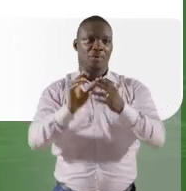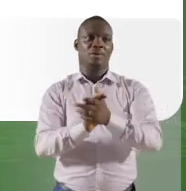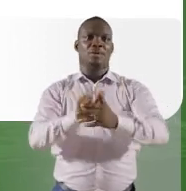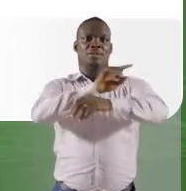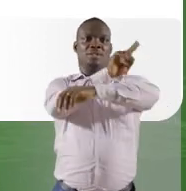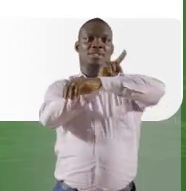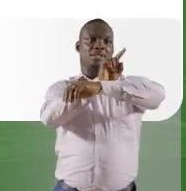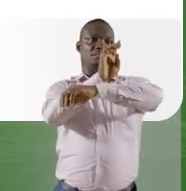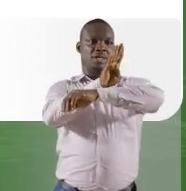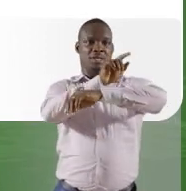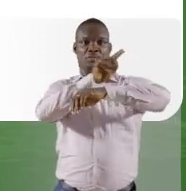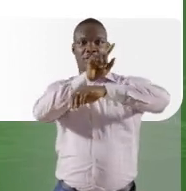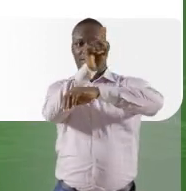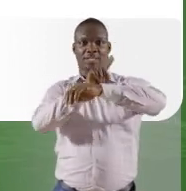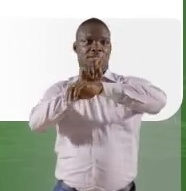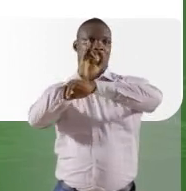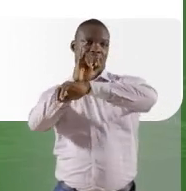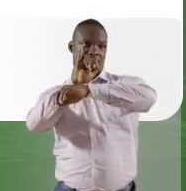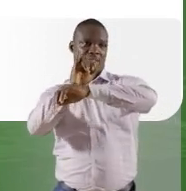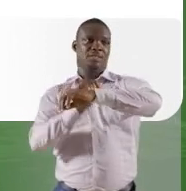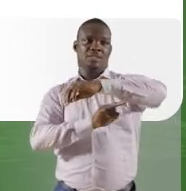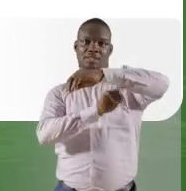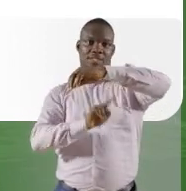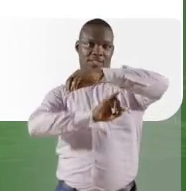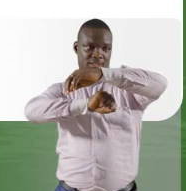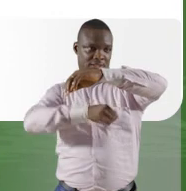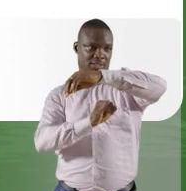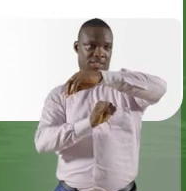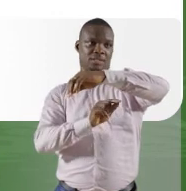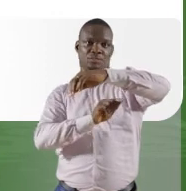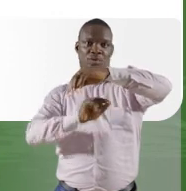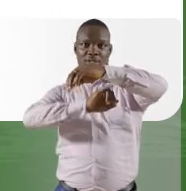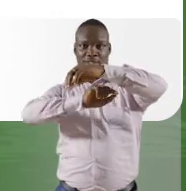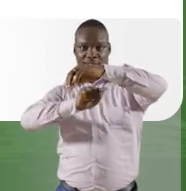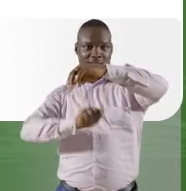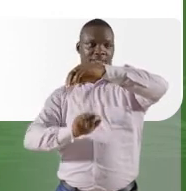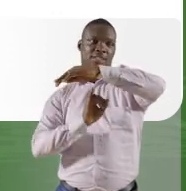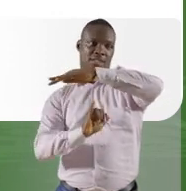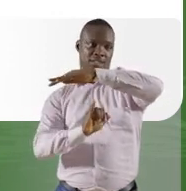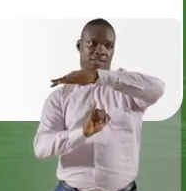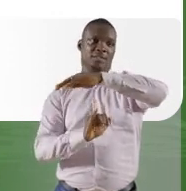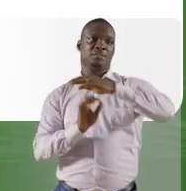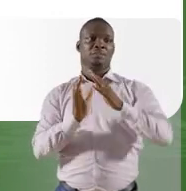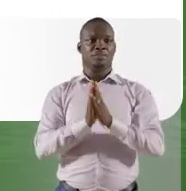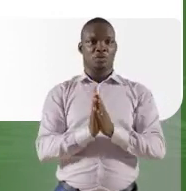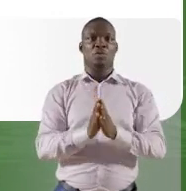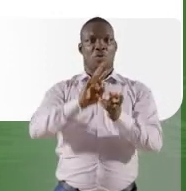ZB moins ZI sur ZJ moins ZI. En remplaçant